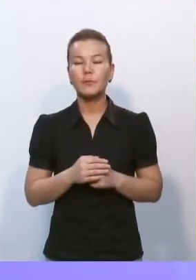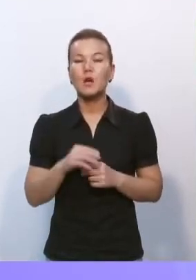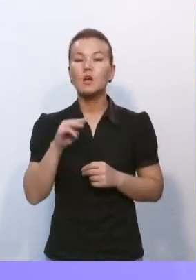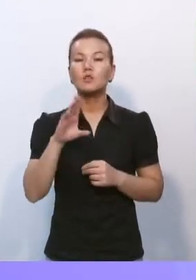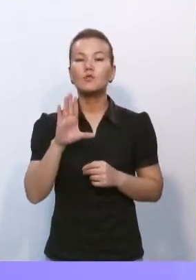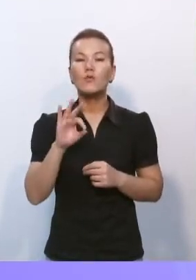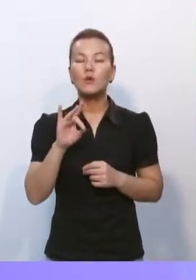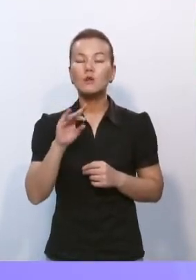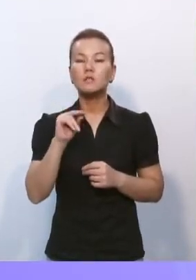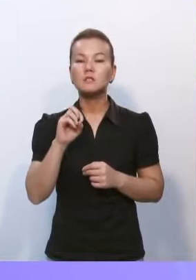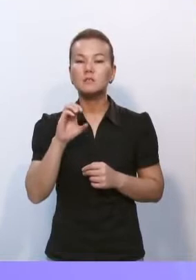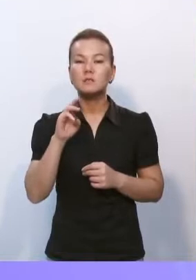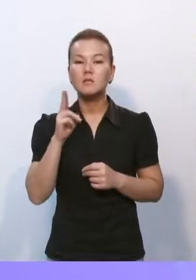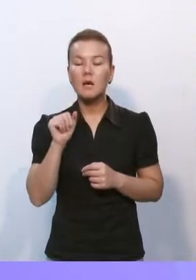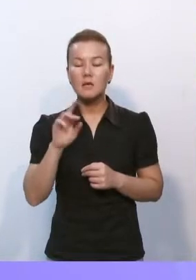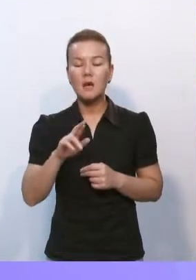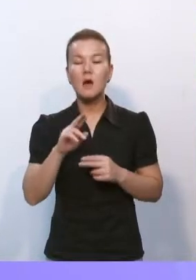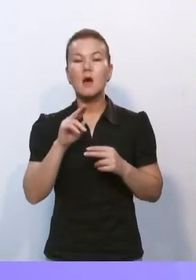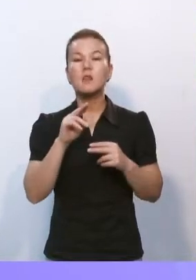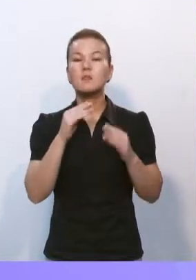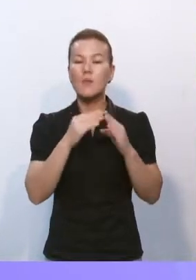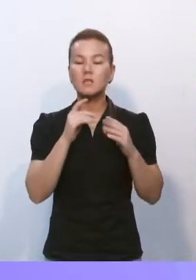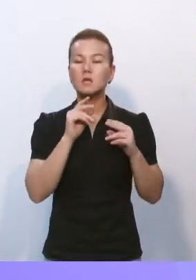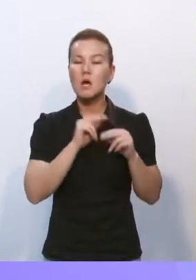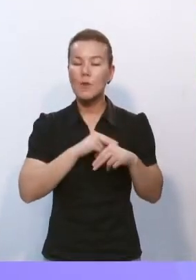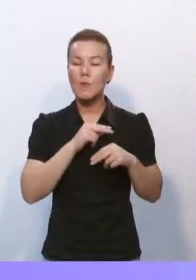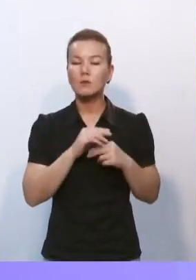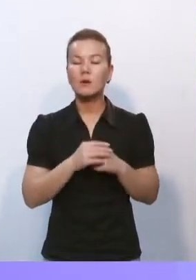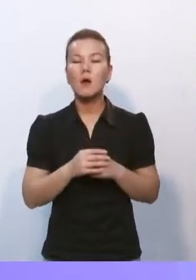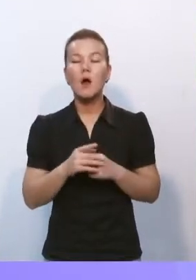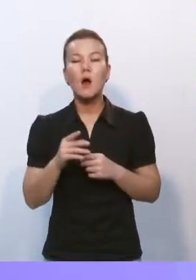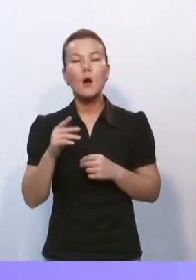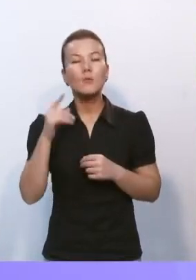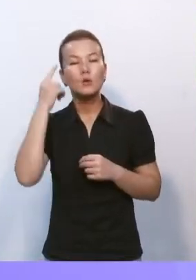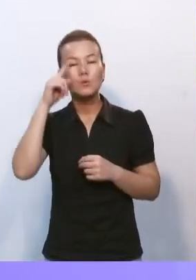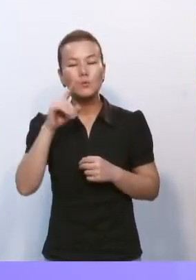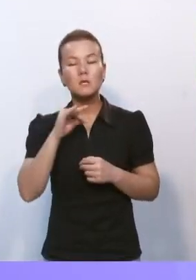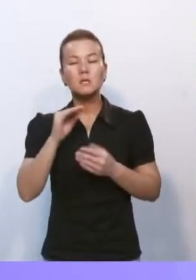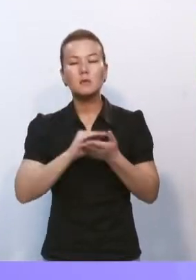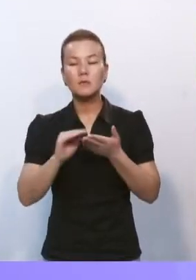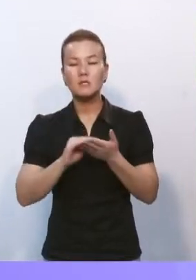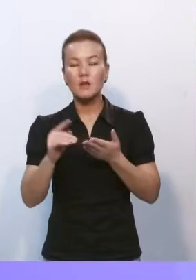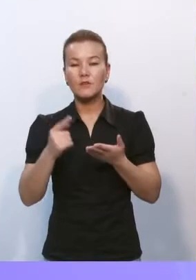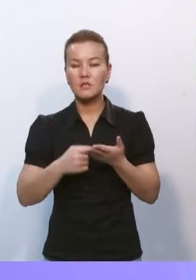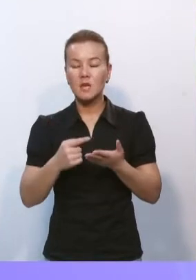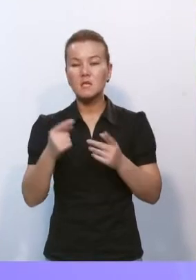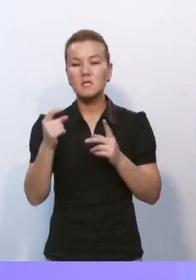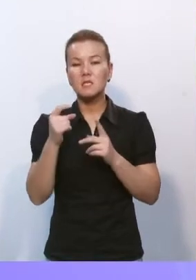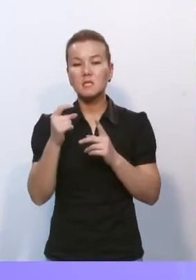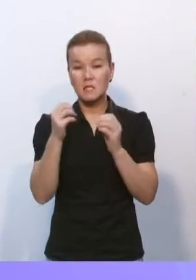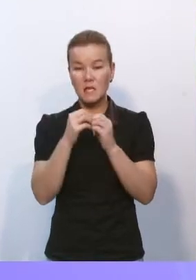Творческая домашняя работа. Придумать и записать в тетрадь 10 слов